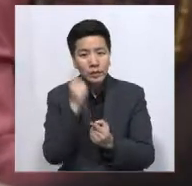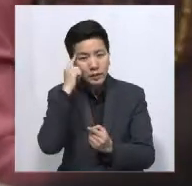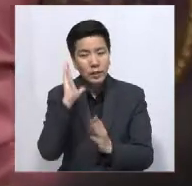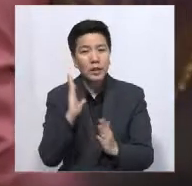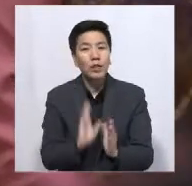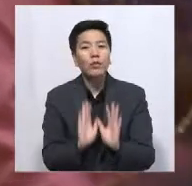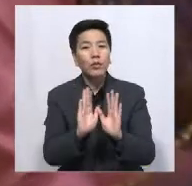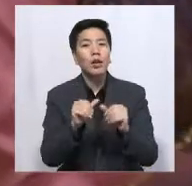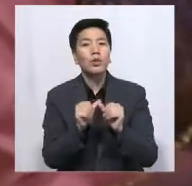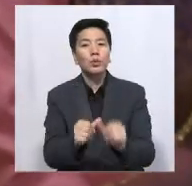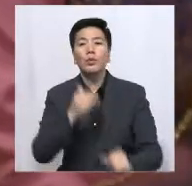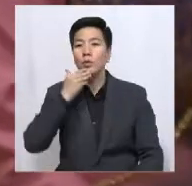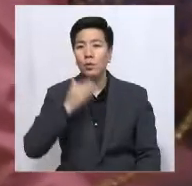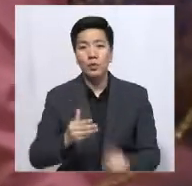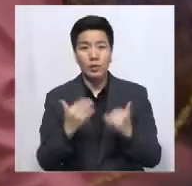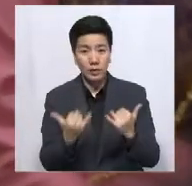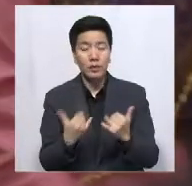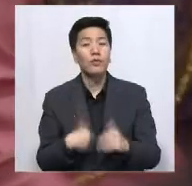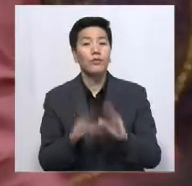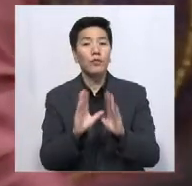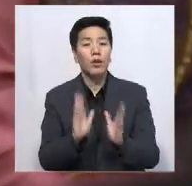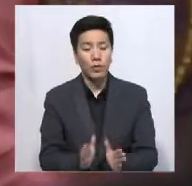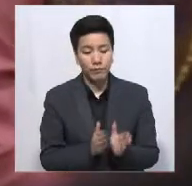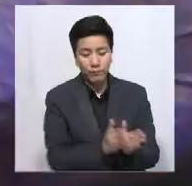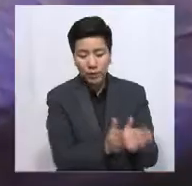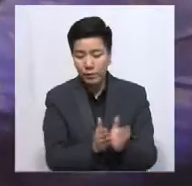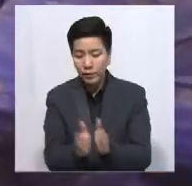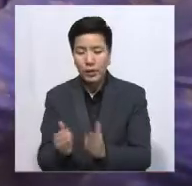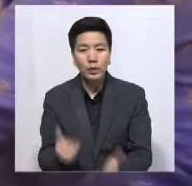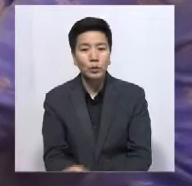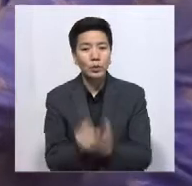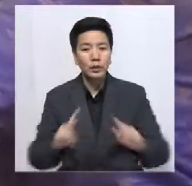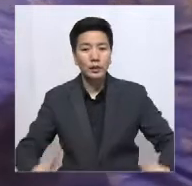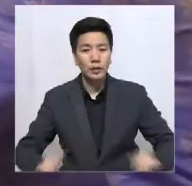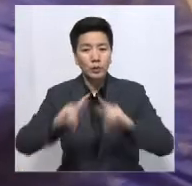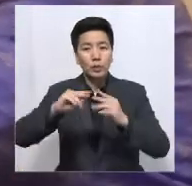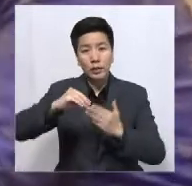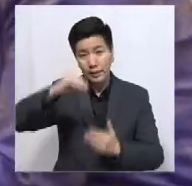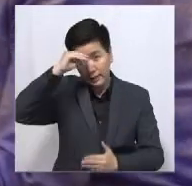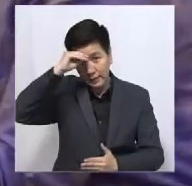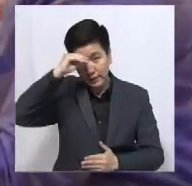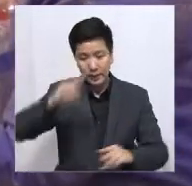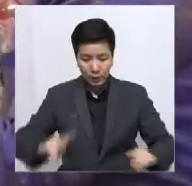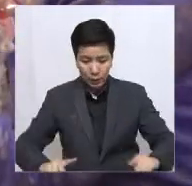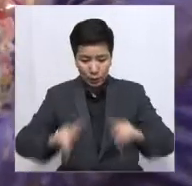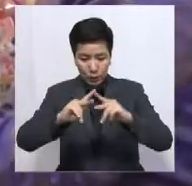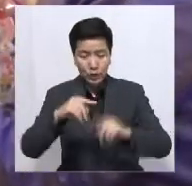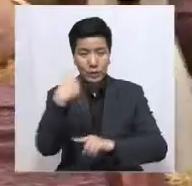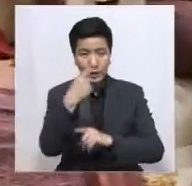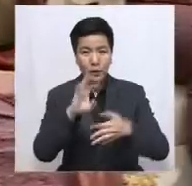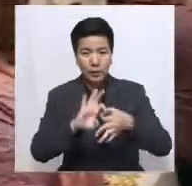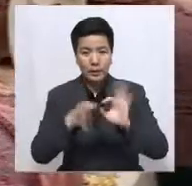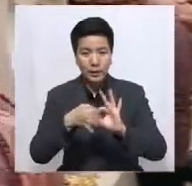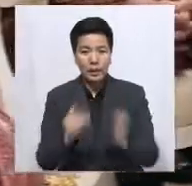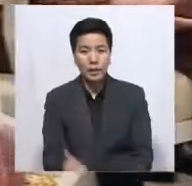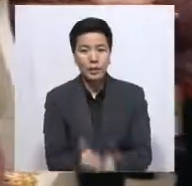รักษาไว้ให้คงอยู่ต่อไปโดยขอให้ทุกฝ่ายช่วยกันทั้งกระทรวงศึกษาและกระทรวงการท่องเที่ยวและกีฬาค่ะ